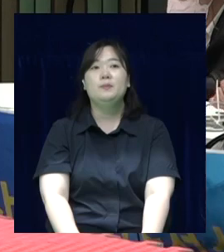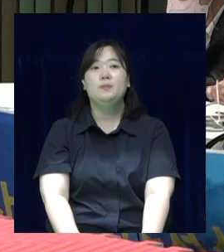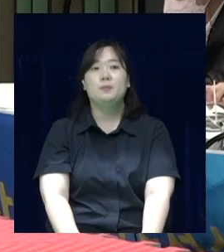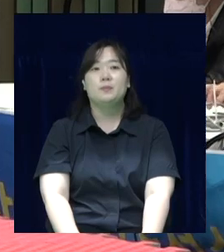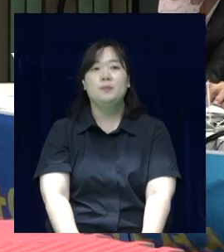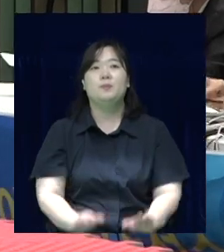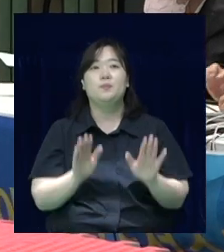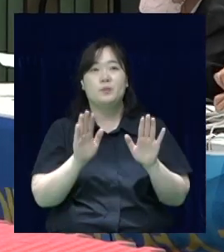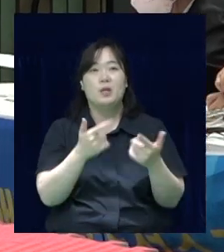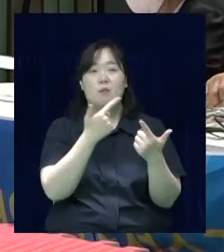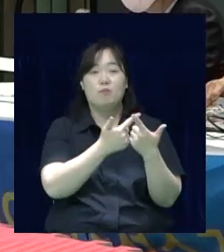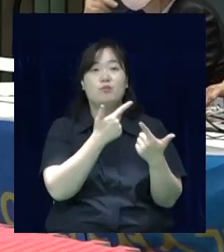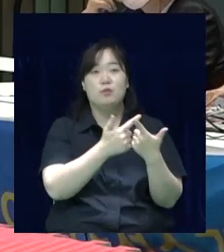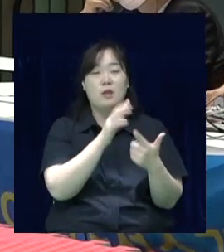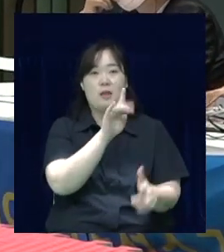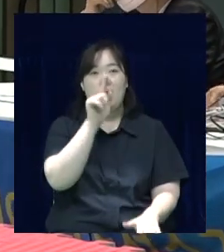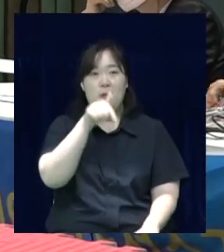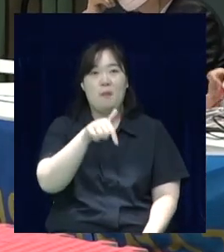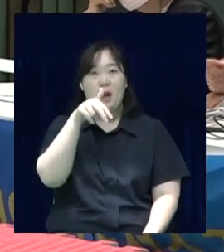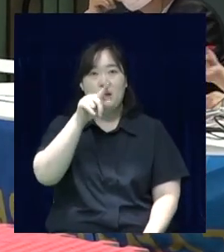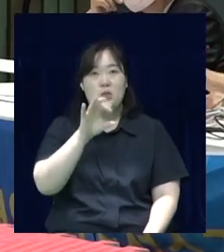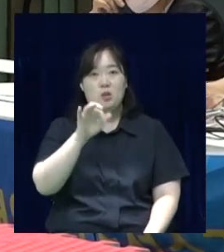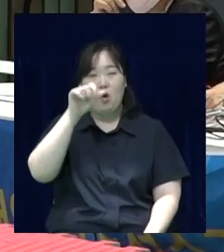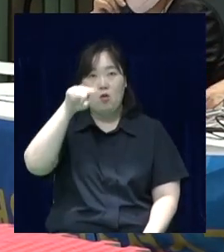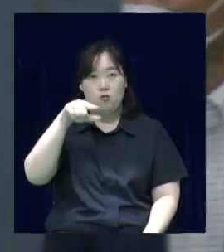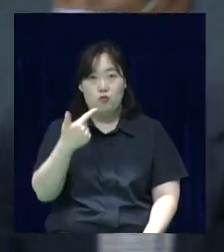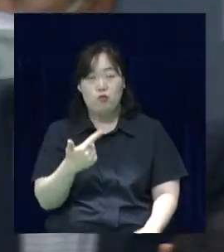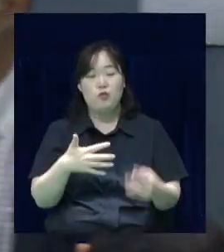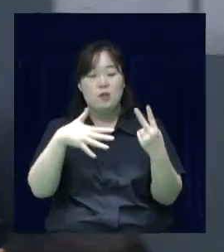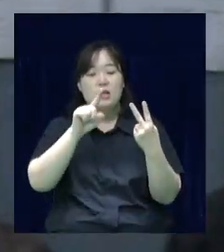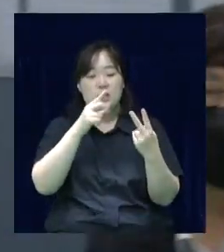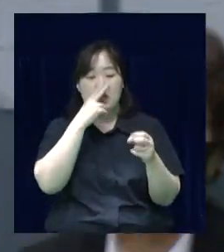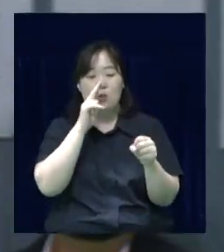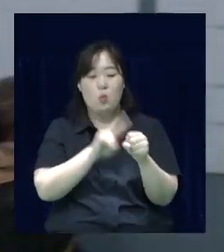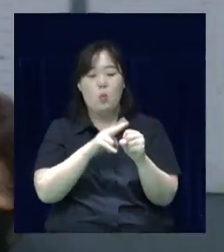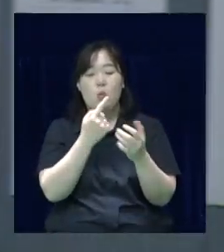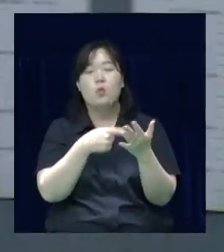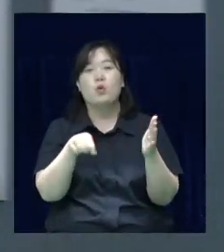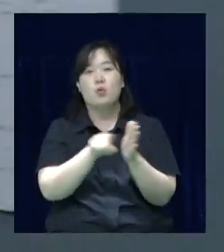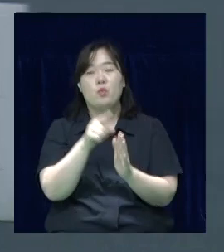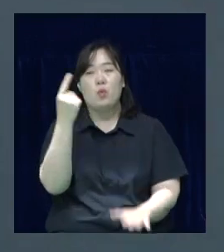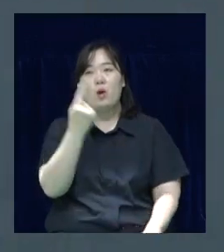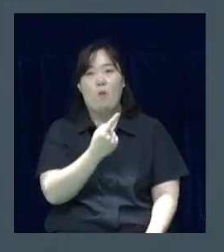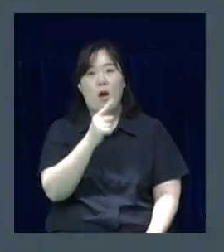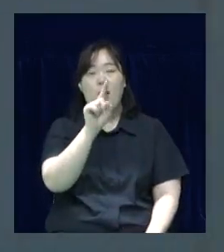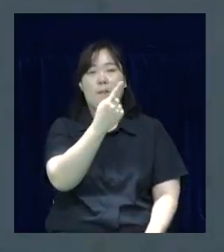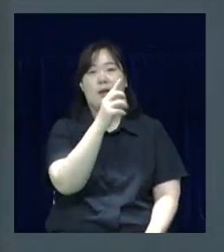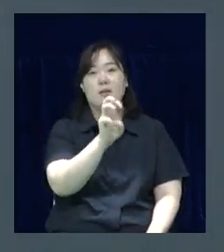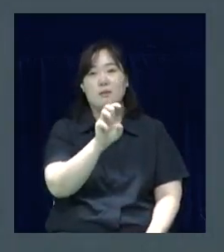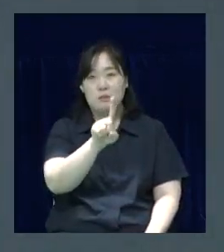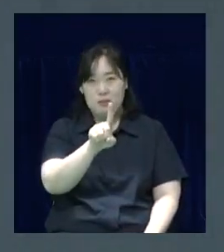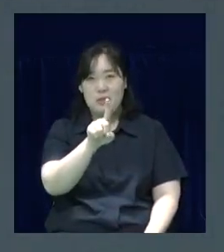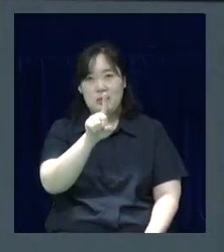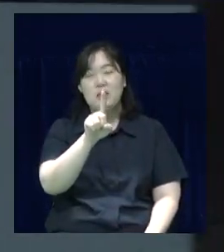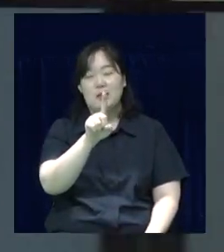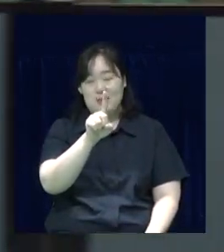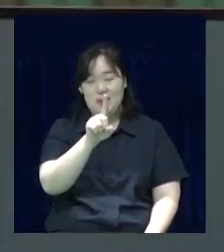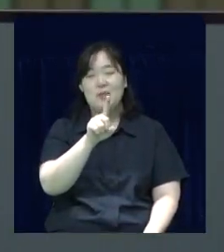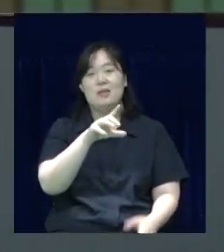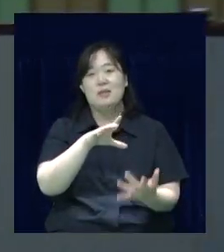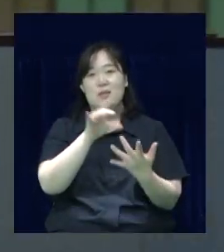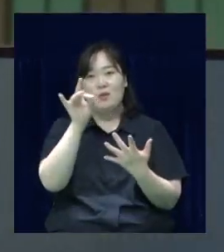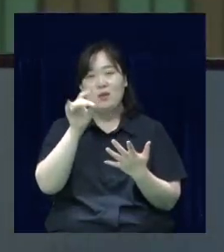자, 이제 부산 소속의 박정훈 선수가 다시 2차 시도를 위해서 올라오고 있습니다. 131kg을 선택했어요.